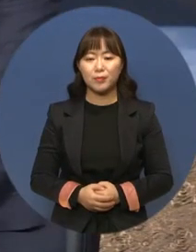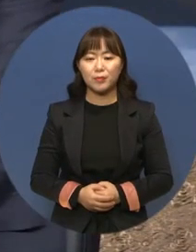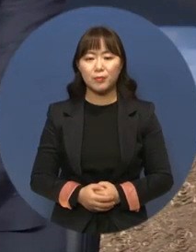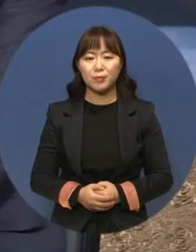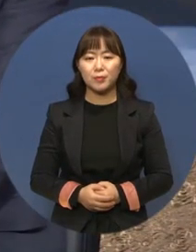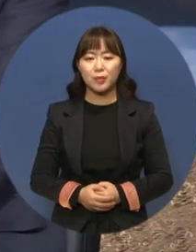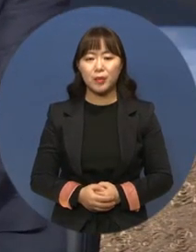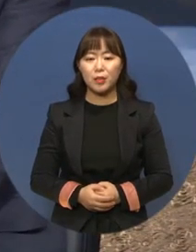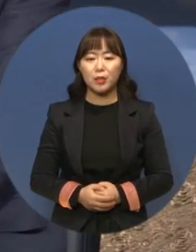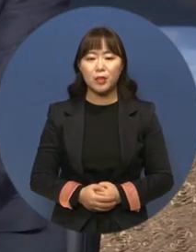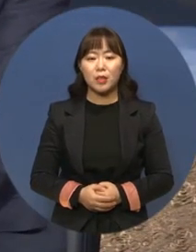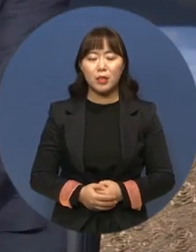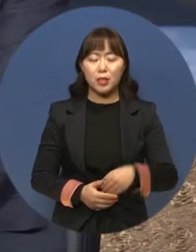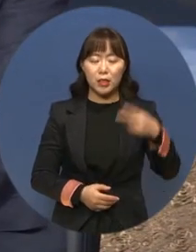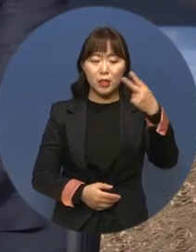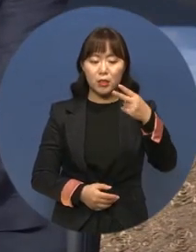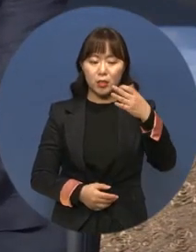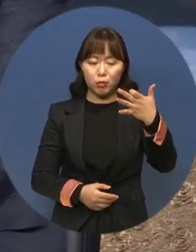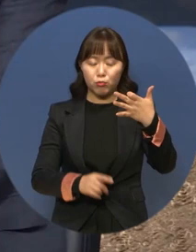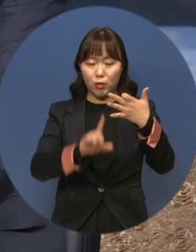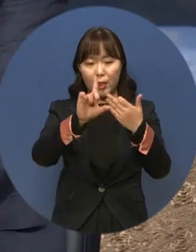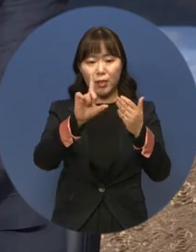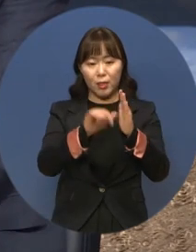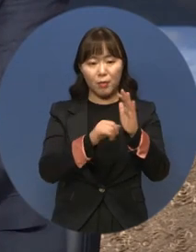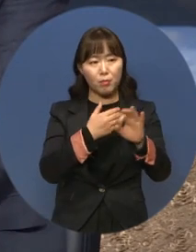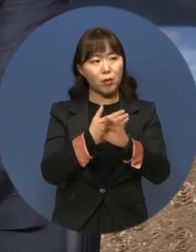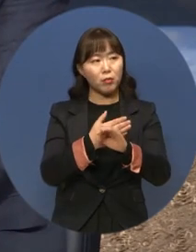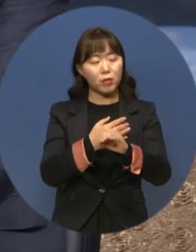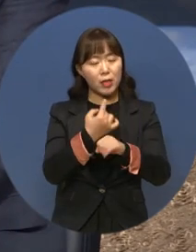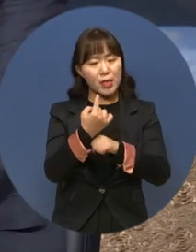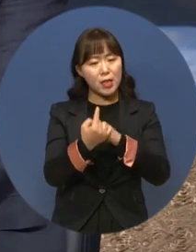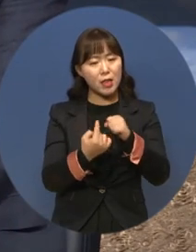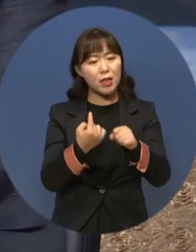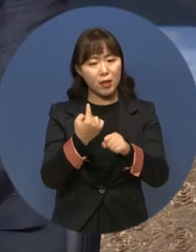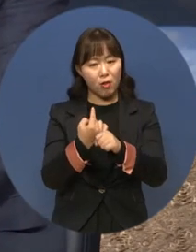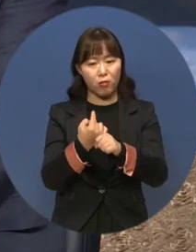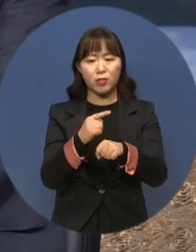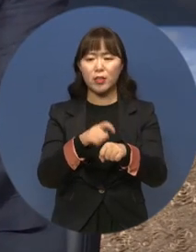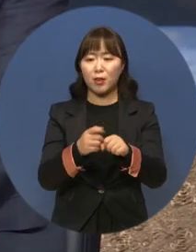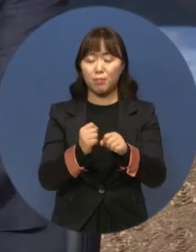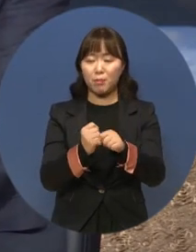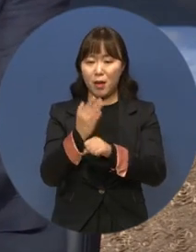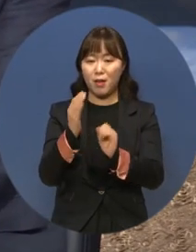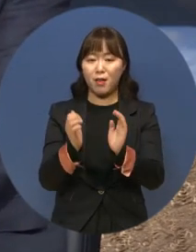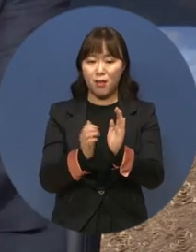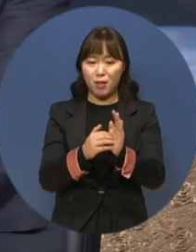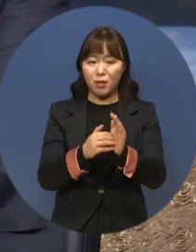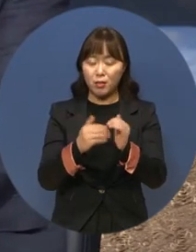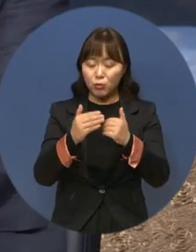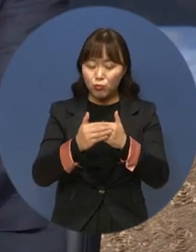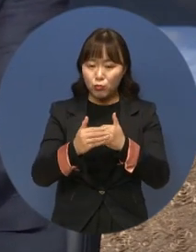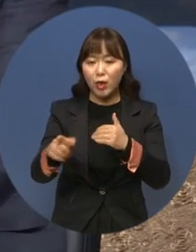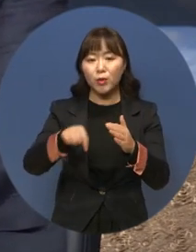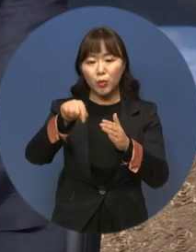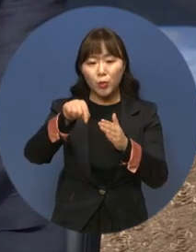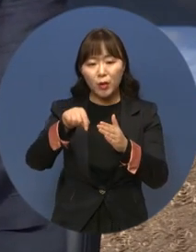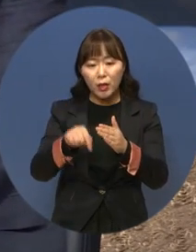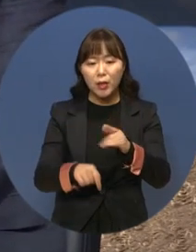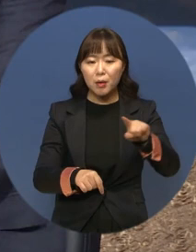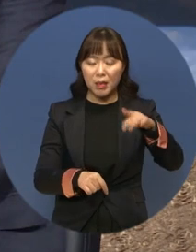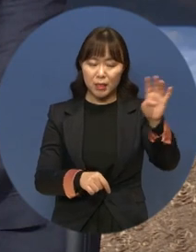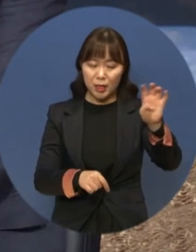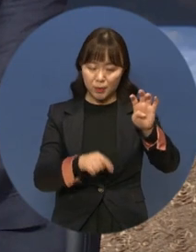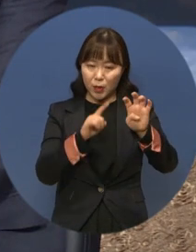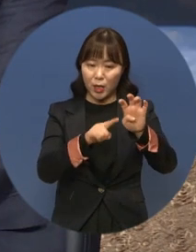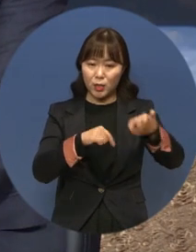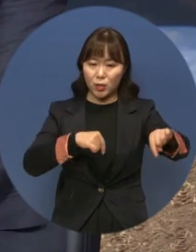그럼 19년이면은 이제 한 1년여가 좀 지난 상황인데 그 과정 속에 이 140여